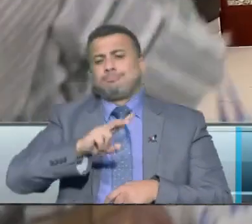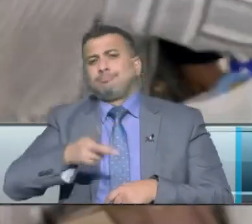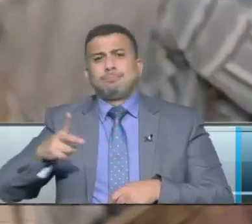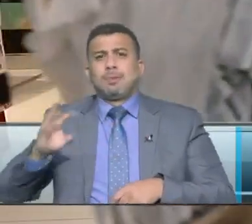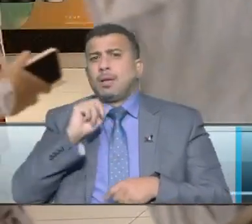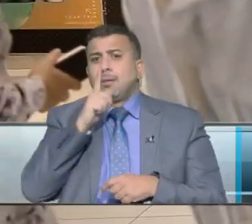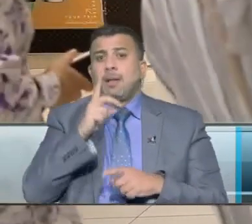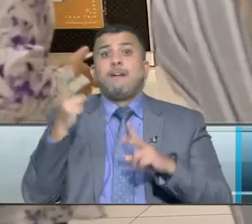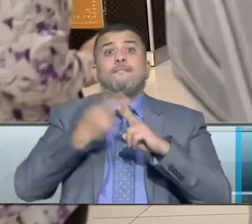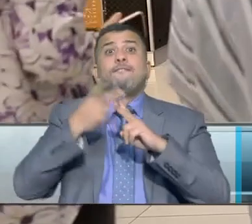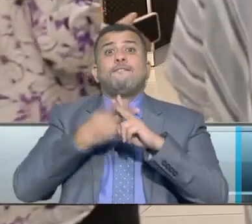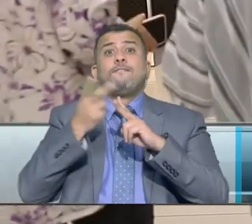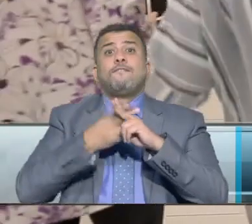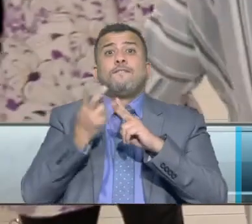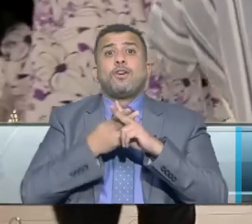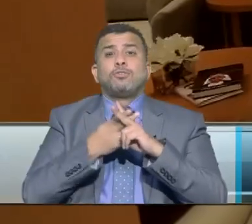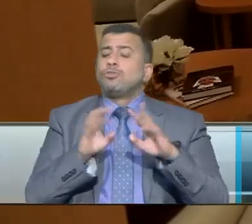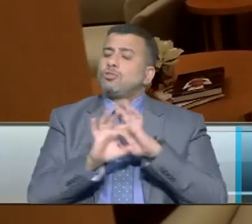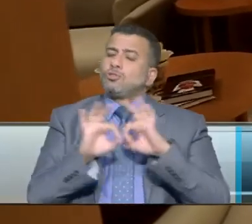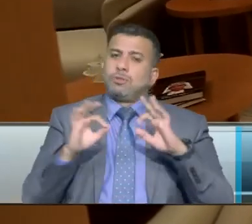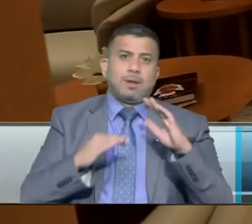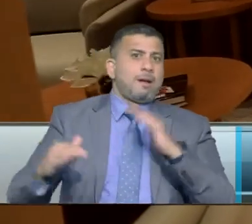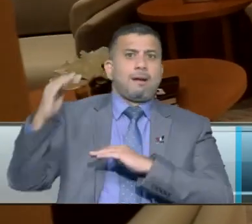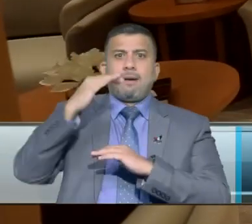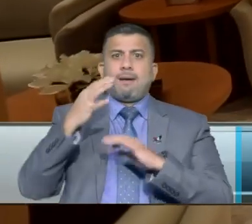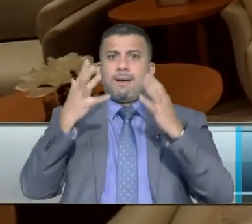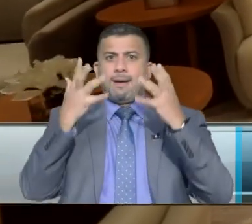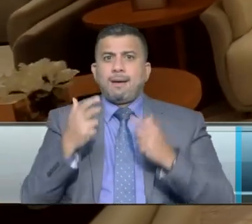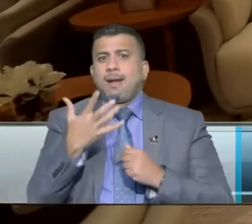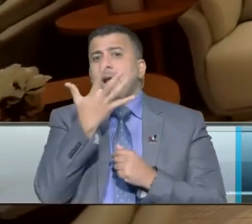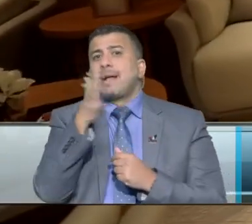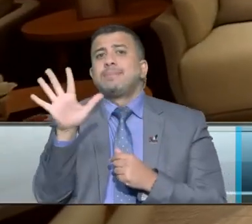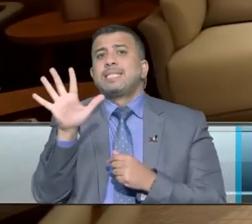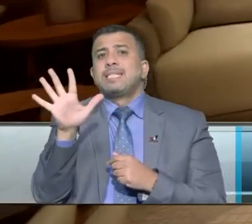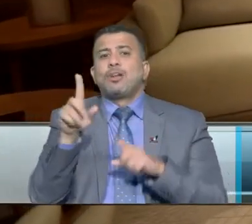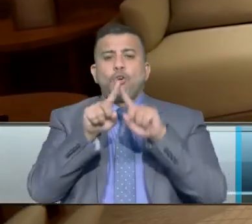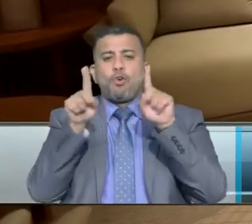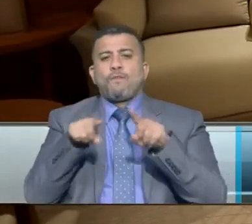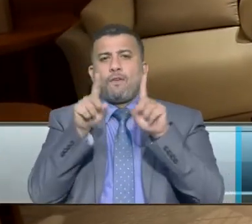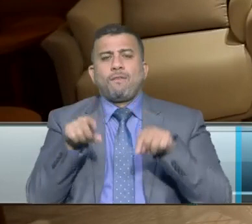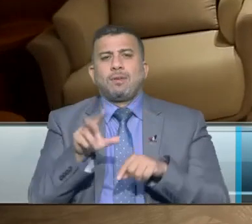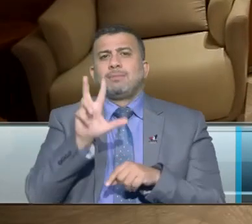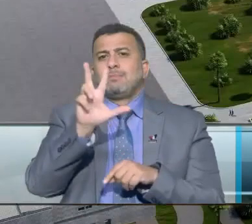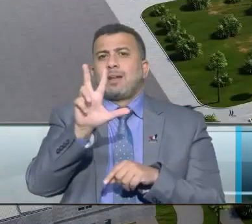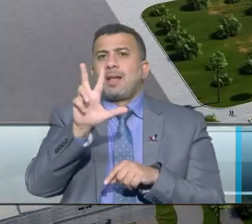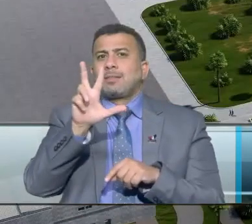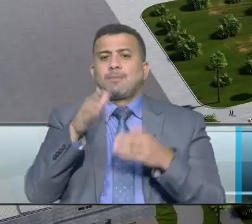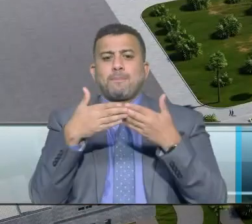في فندق سيتم تجهيزه أيضا بخدمات عالية وبطاقة استيعابية لعدد 50 غرفة في 3 بوابات